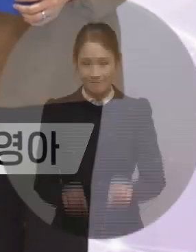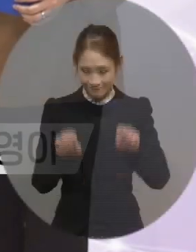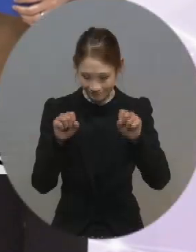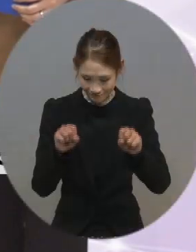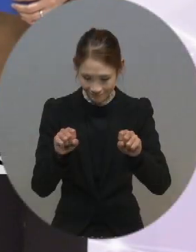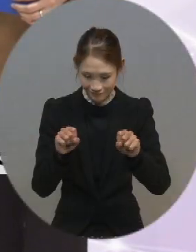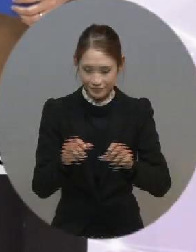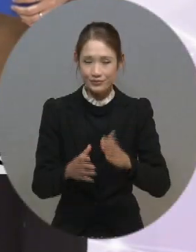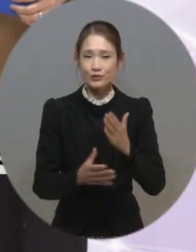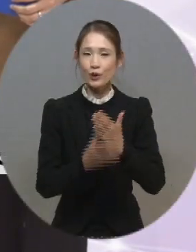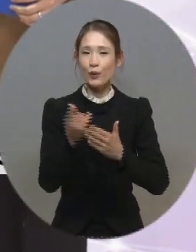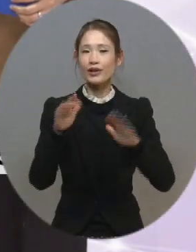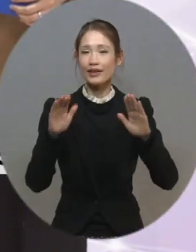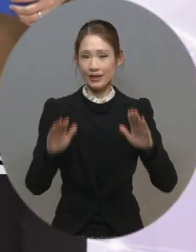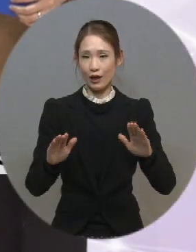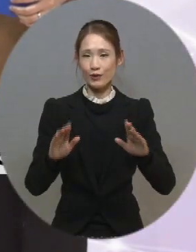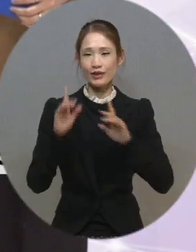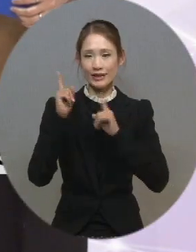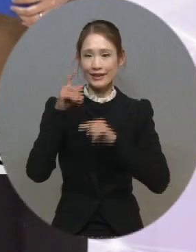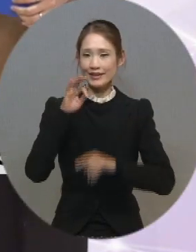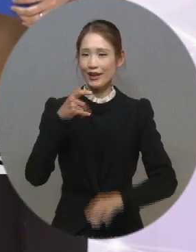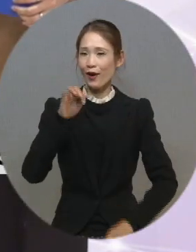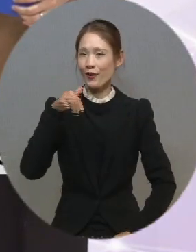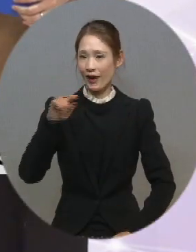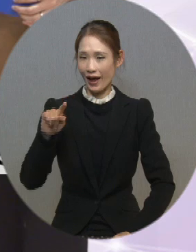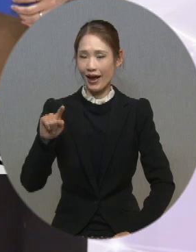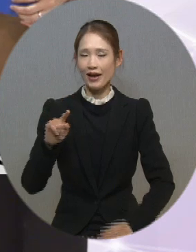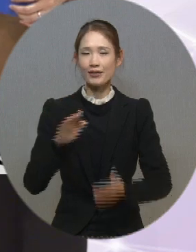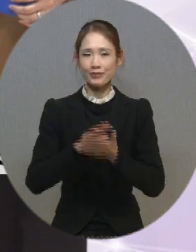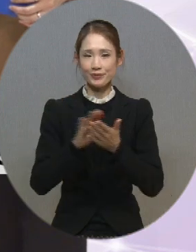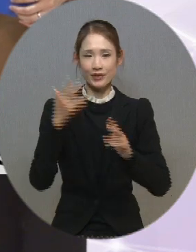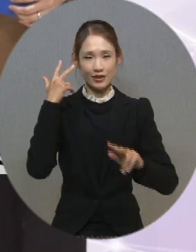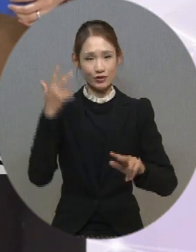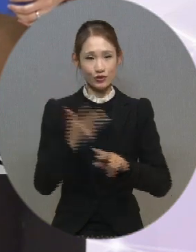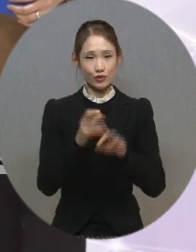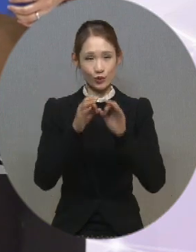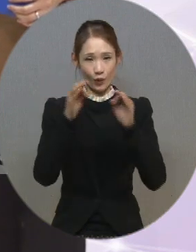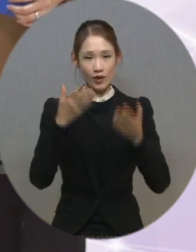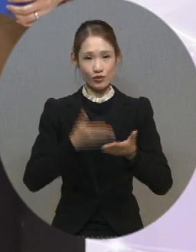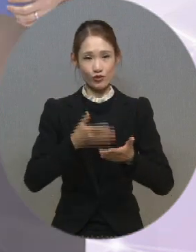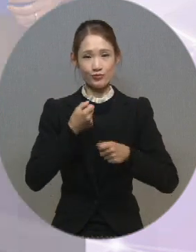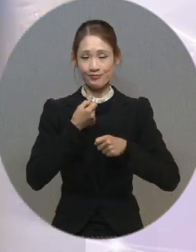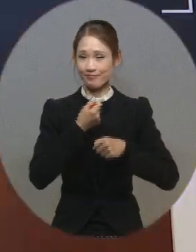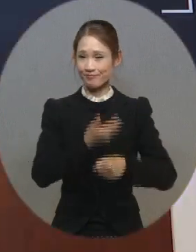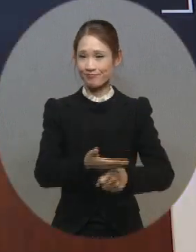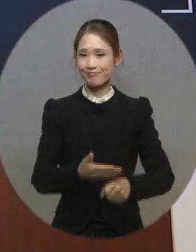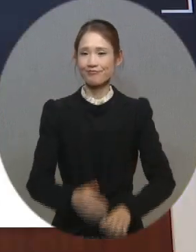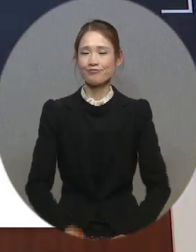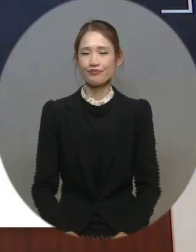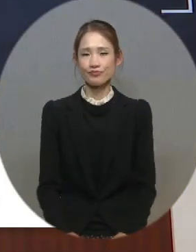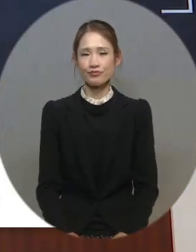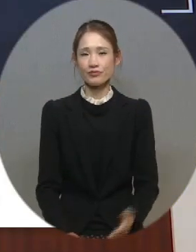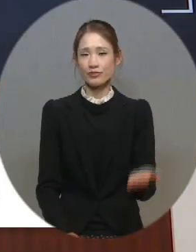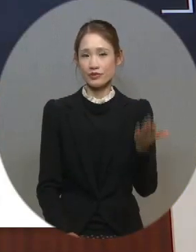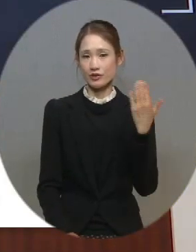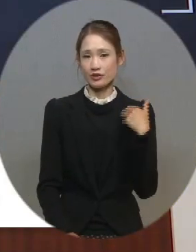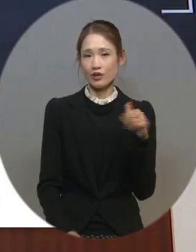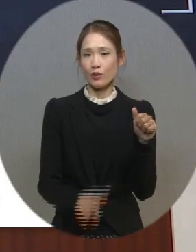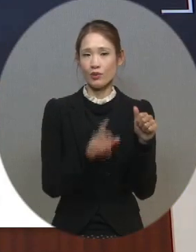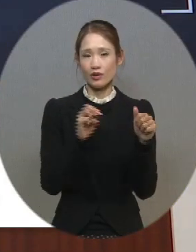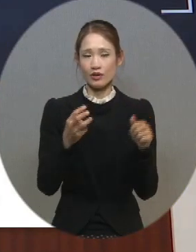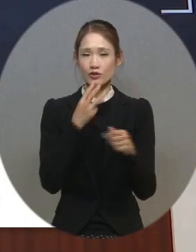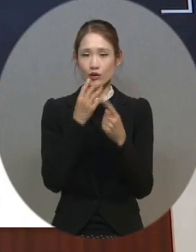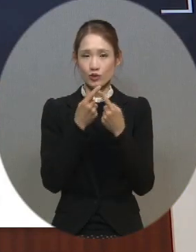안녕하십니까. 통일나우의 이영아입니다. 한 주간의 통일 소식 브리핑에서 전해드립니다. 지난 3일